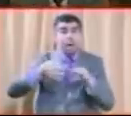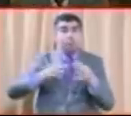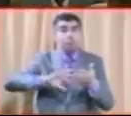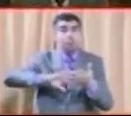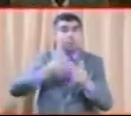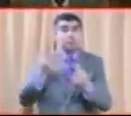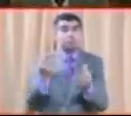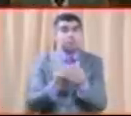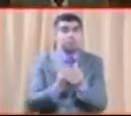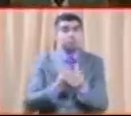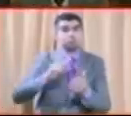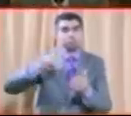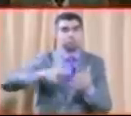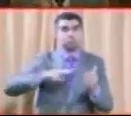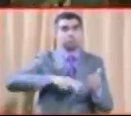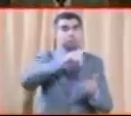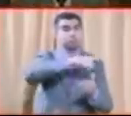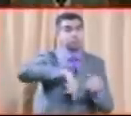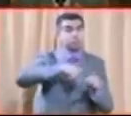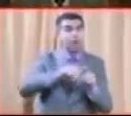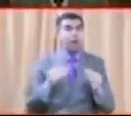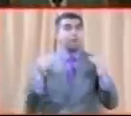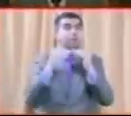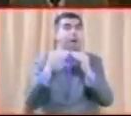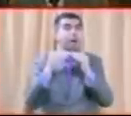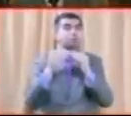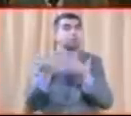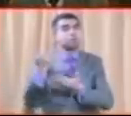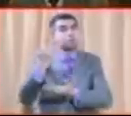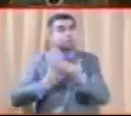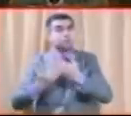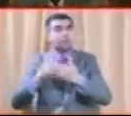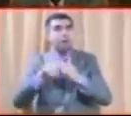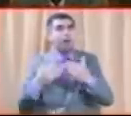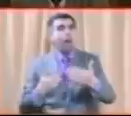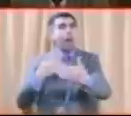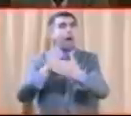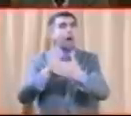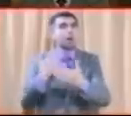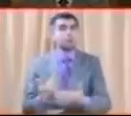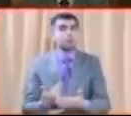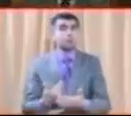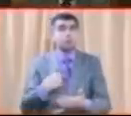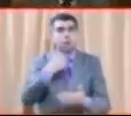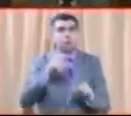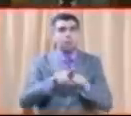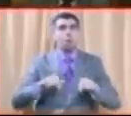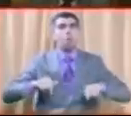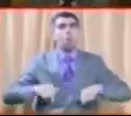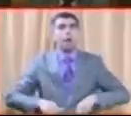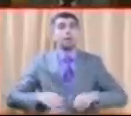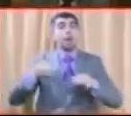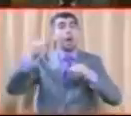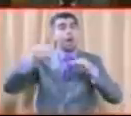حكمها ينبغي أن نتفق جميعا على أن تذهب يعني حتى النهاية. والسيد الوزير، نحن لنا الثقة الكاملة فيكم،